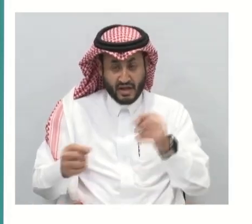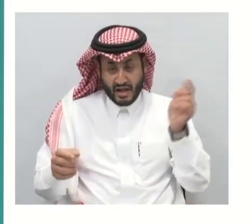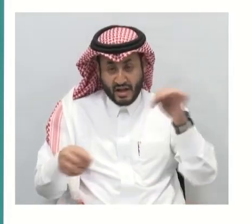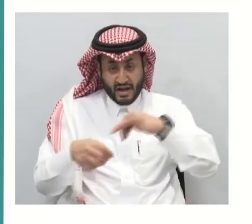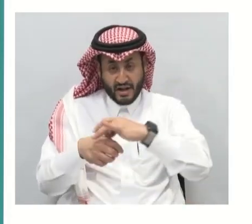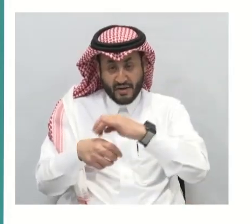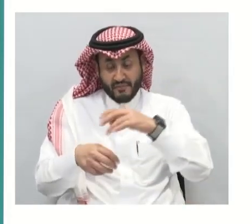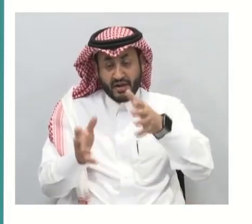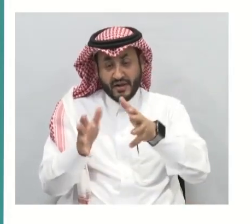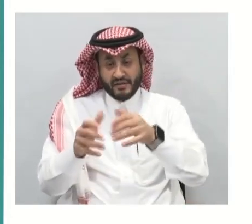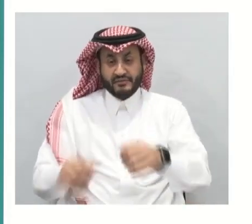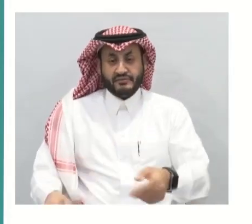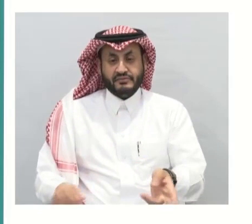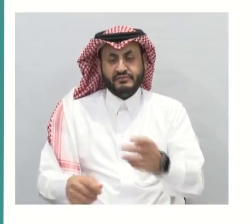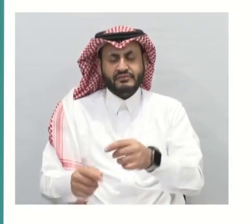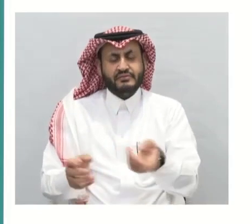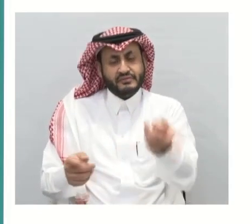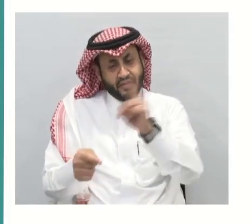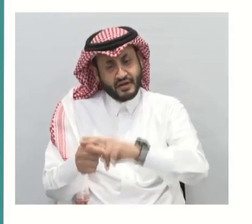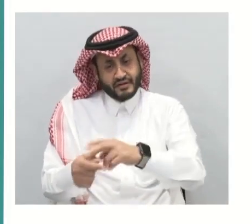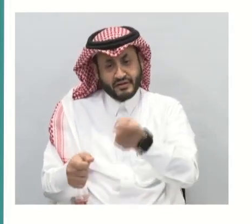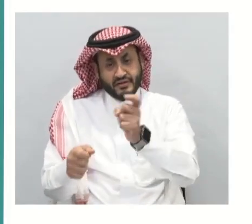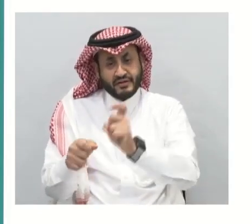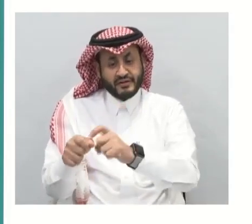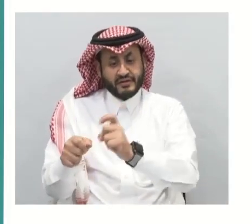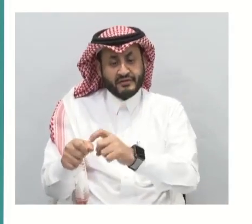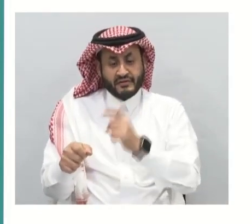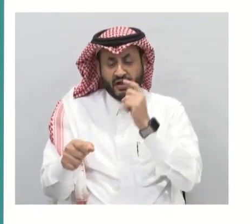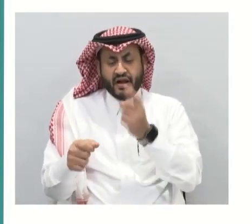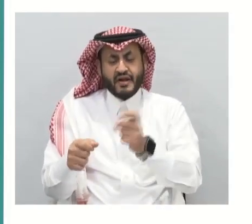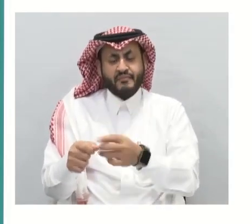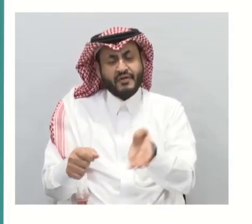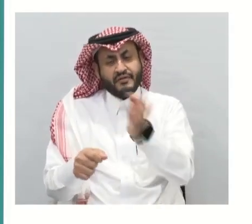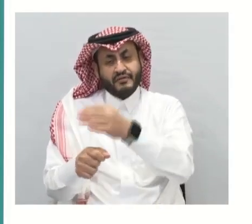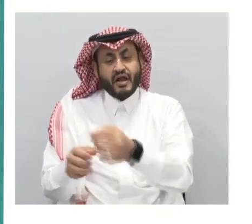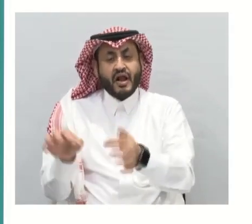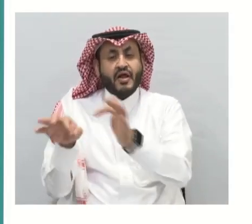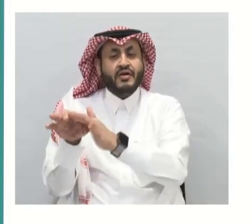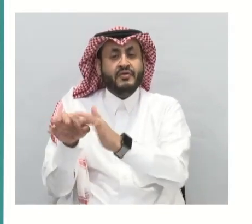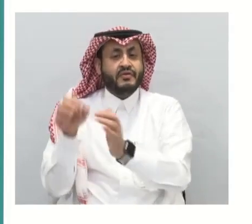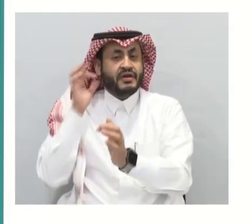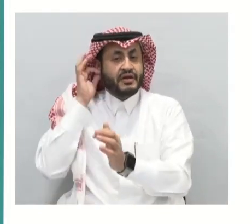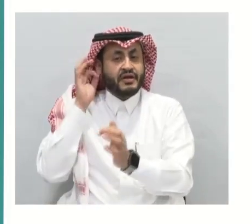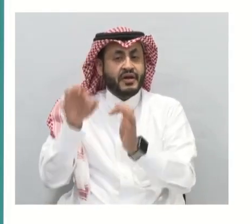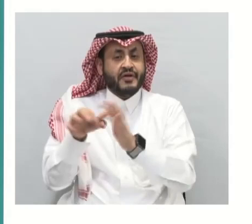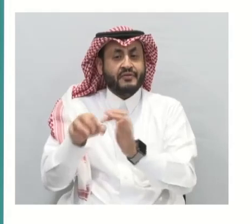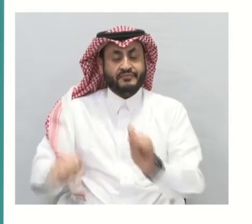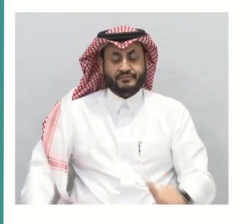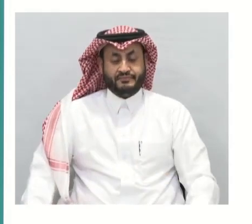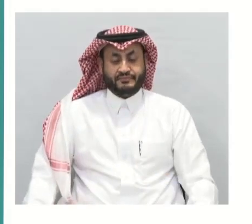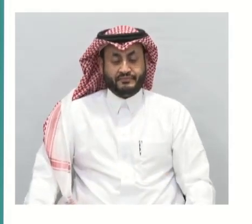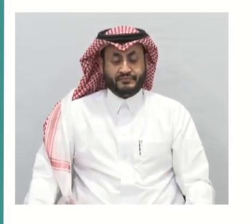الاهتزازات الركاب تطرق من من يليها الاذن الداخليه من هي الاذن الداخليه